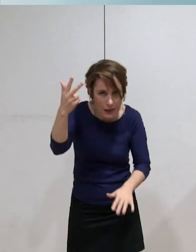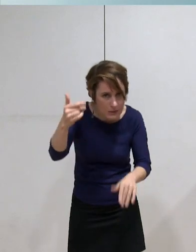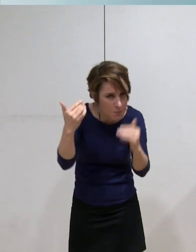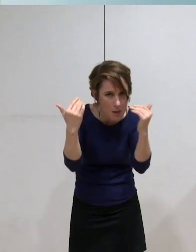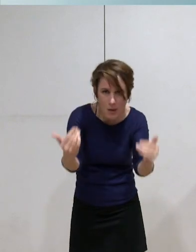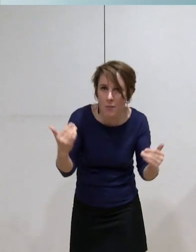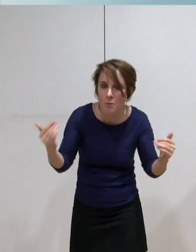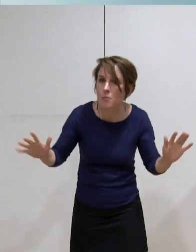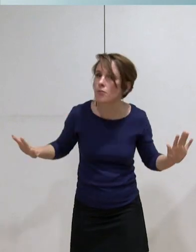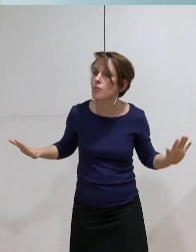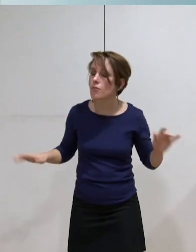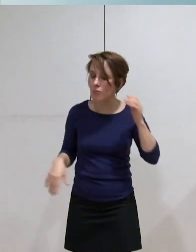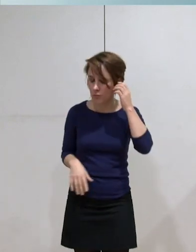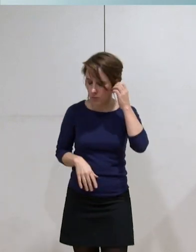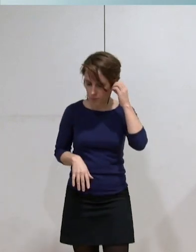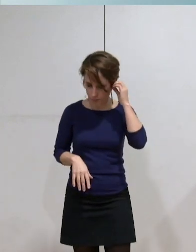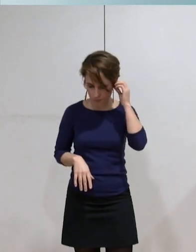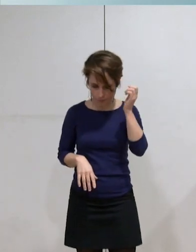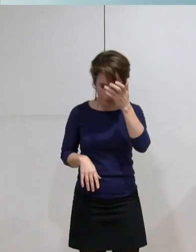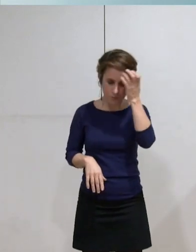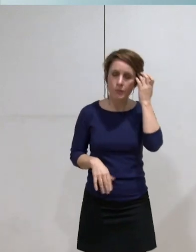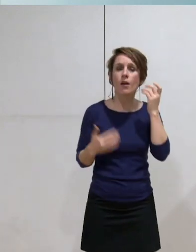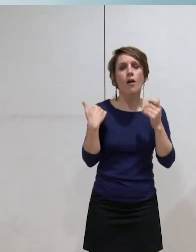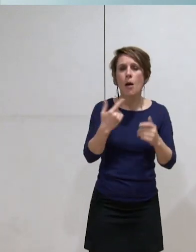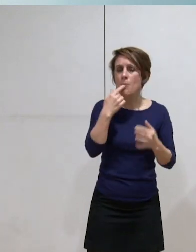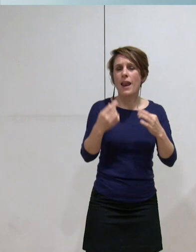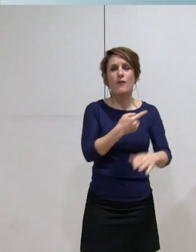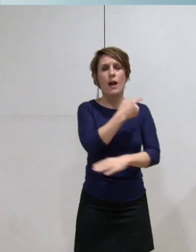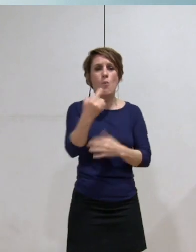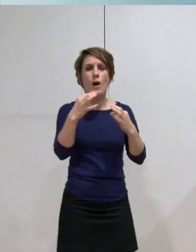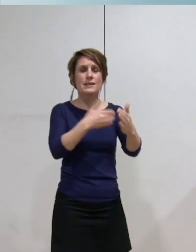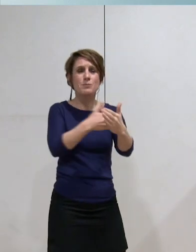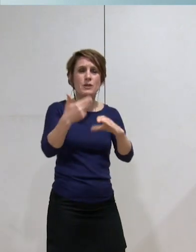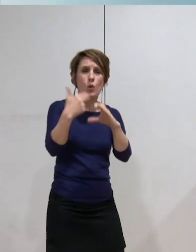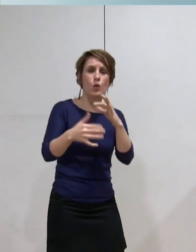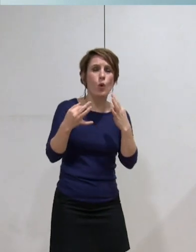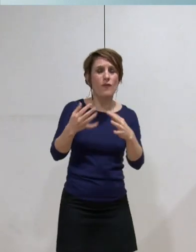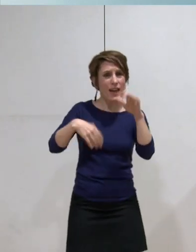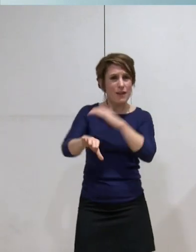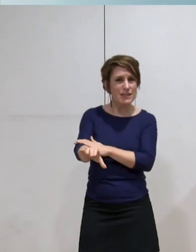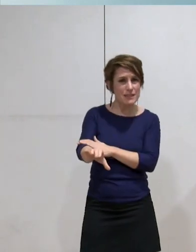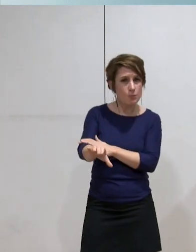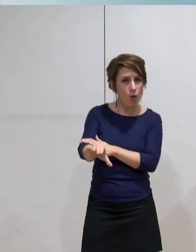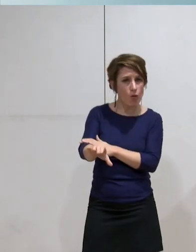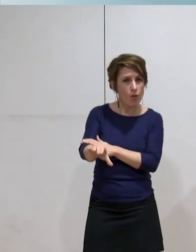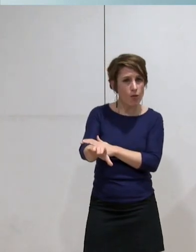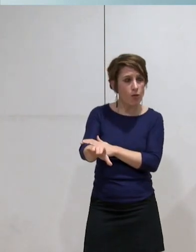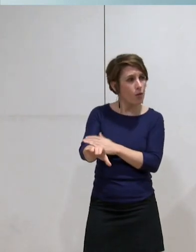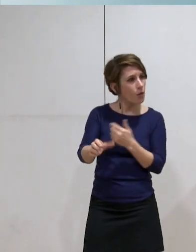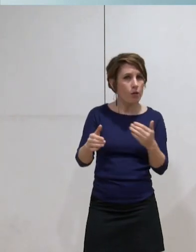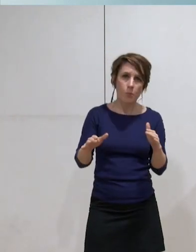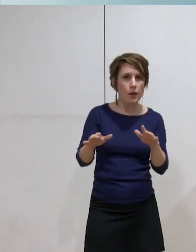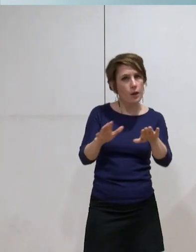2013 on a parlé de moins de 10 millions d'euros de dépenses d'investissement cétait oublié les